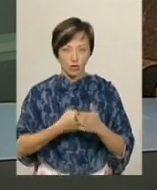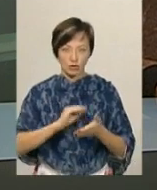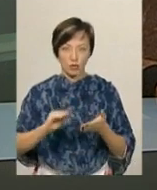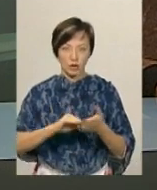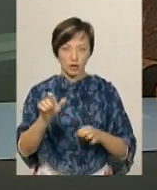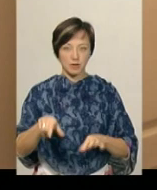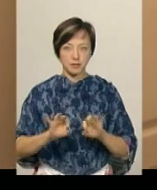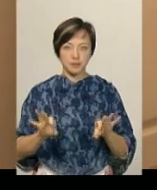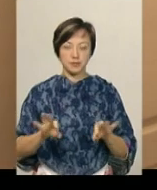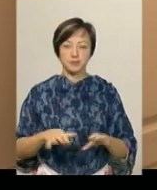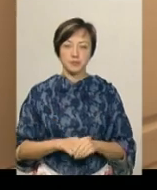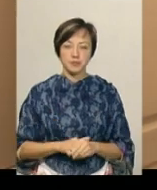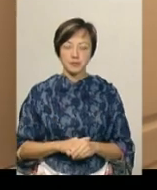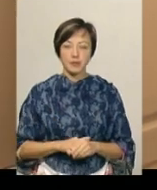Ворожцова.